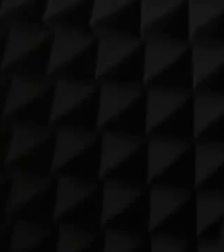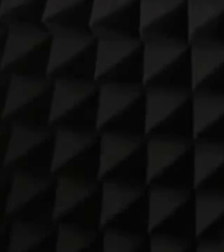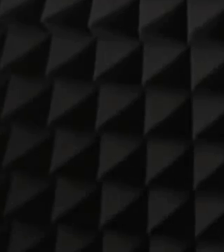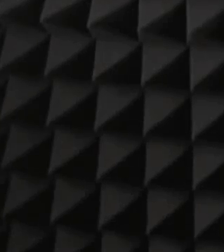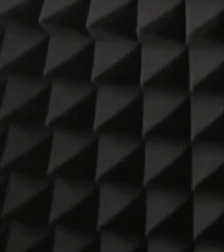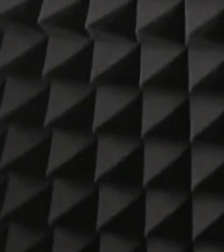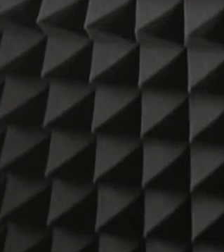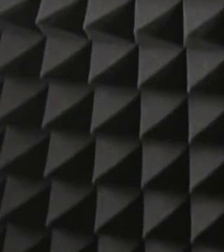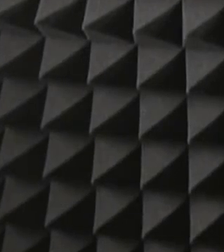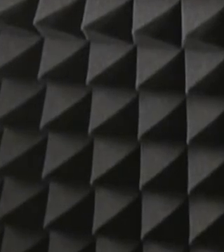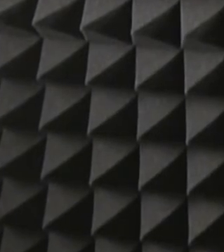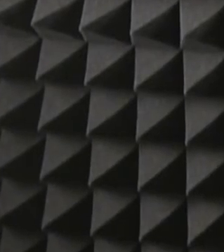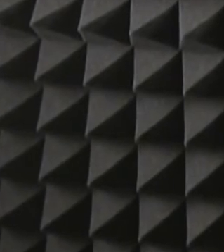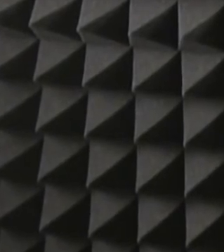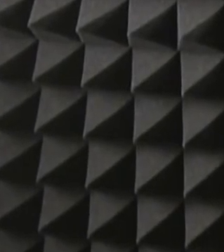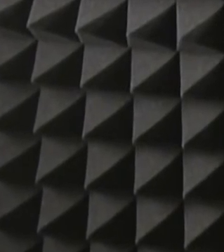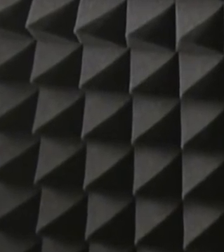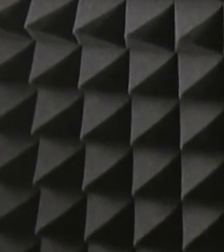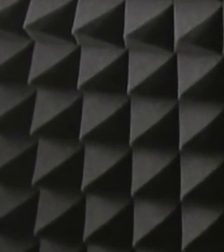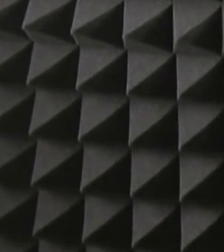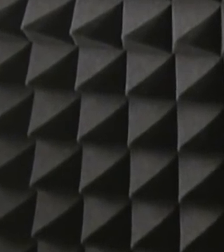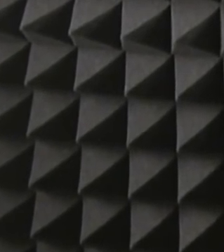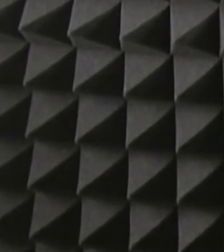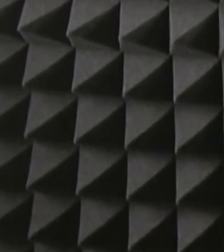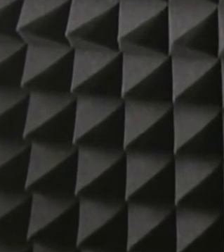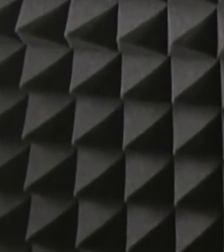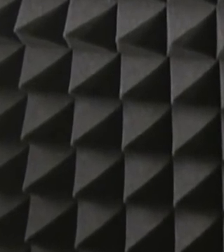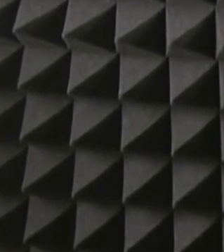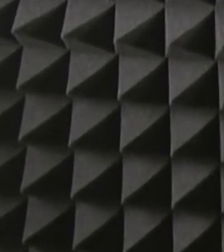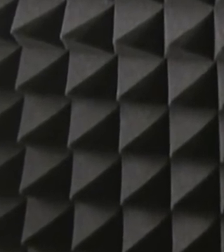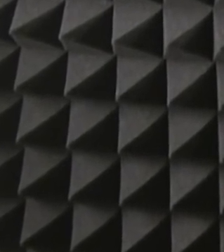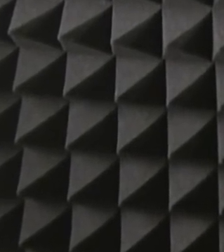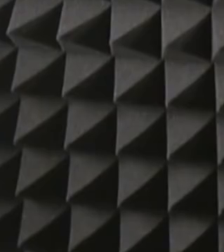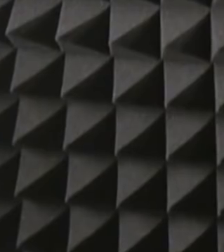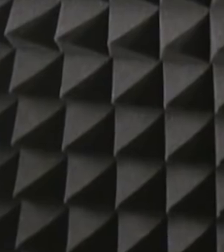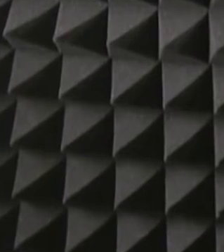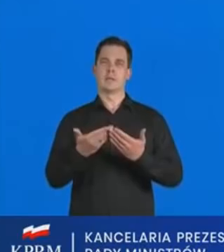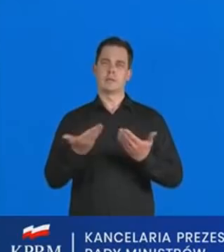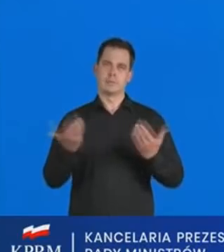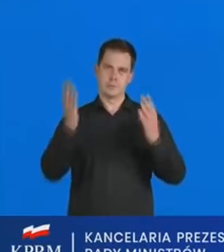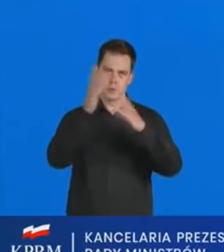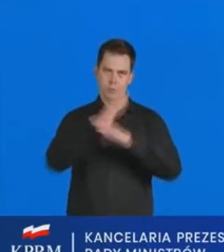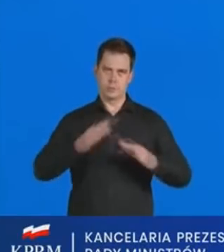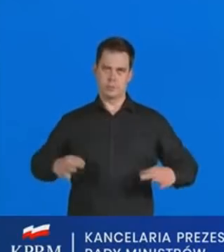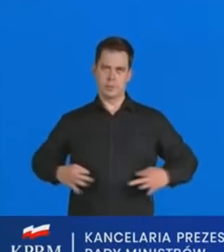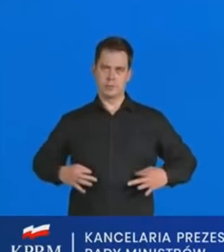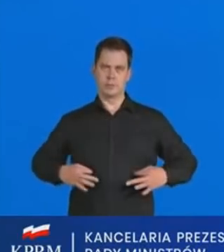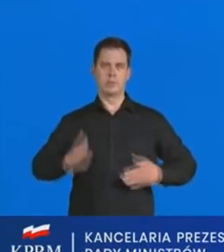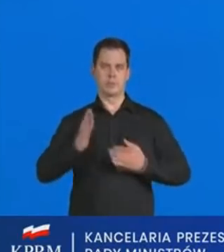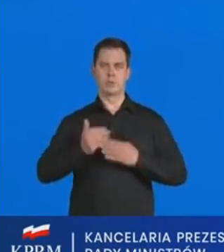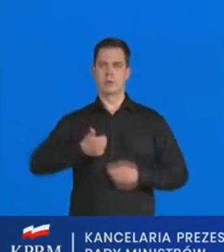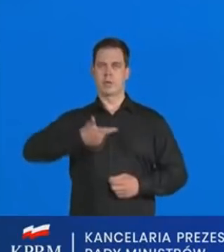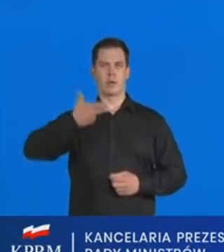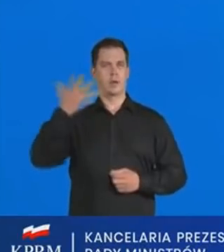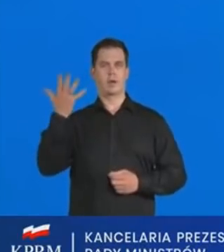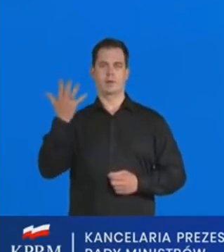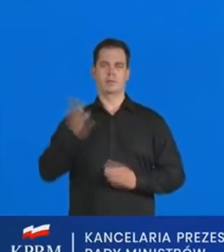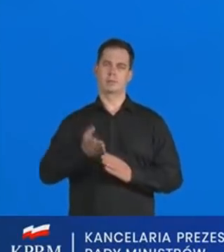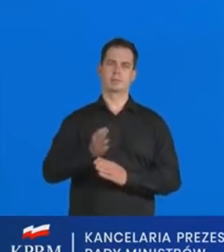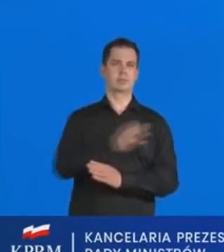podczas wczorajszej konferencji premier mateusz morawiecki zapowiedział zamknięcie cmentarzy od kilku do kilkunastu dni